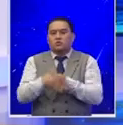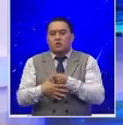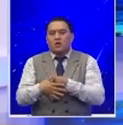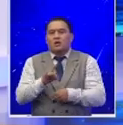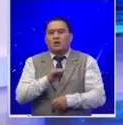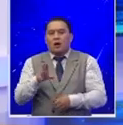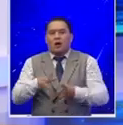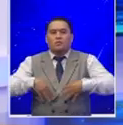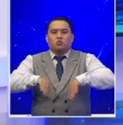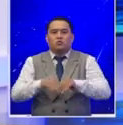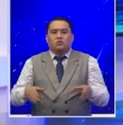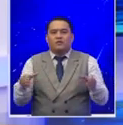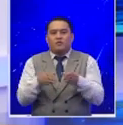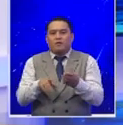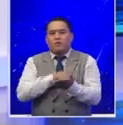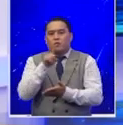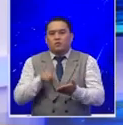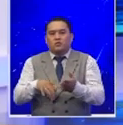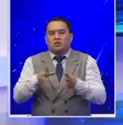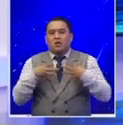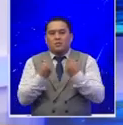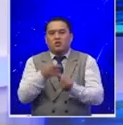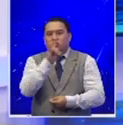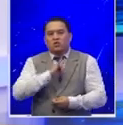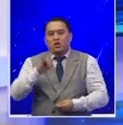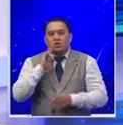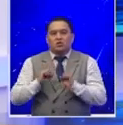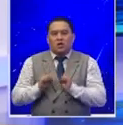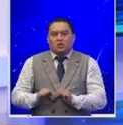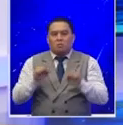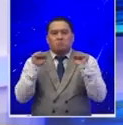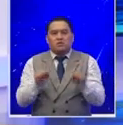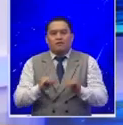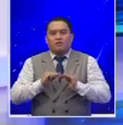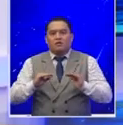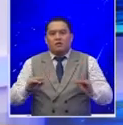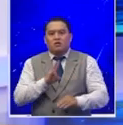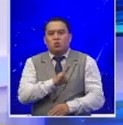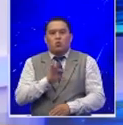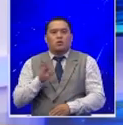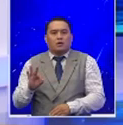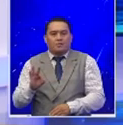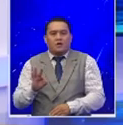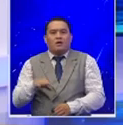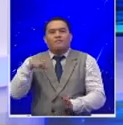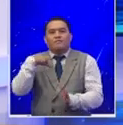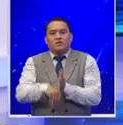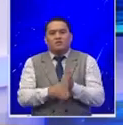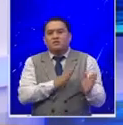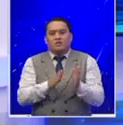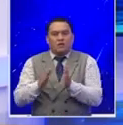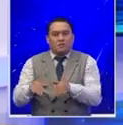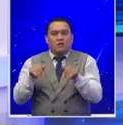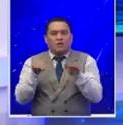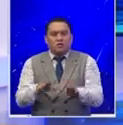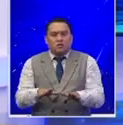принадлежит Республиканскому общественному совету по вопросам семьи, женщин и защите прав детей при партии «Нур Отан». Внедрение системных